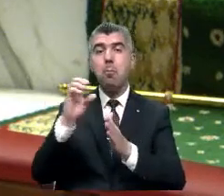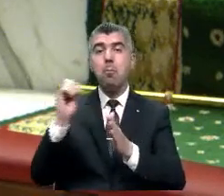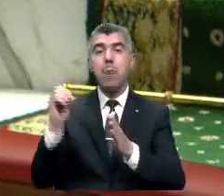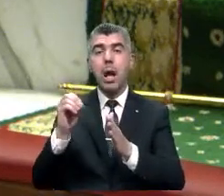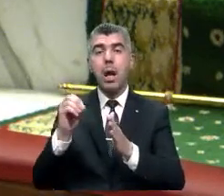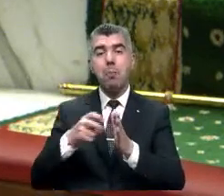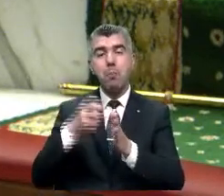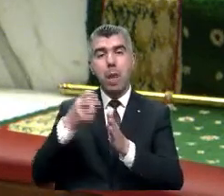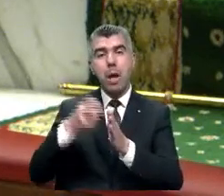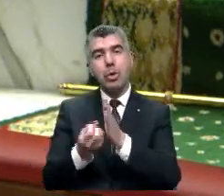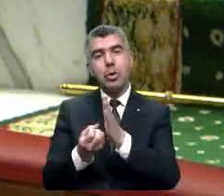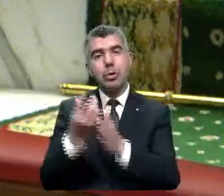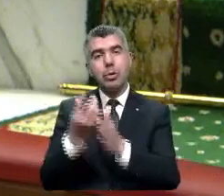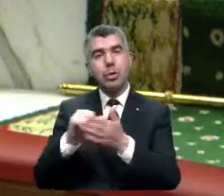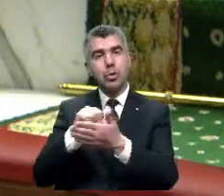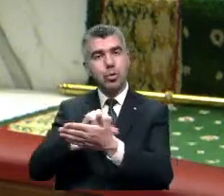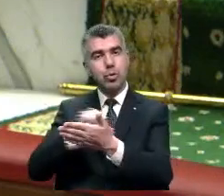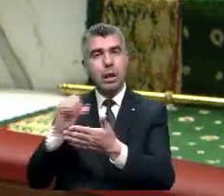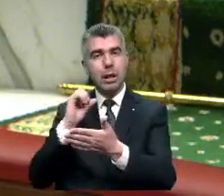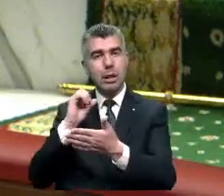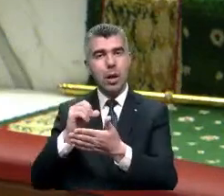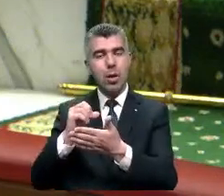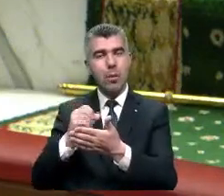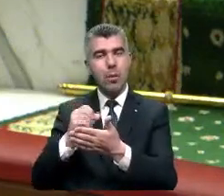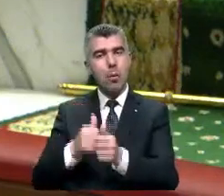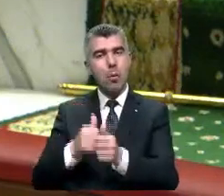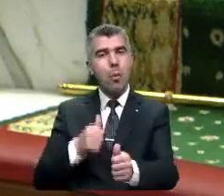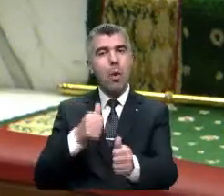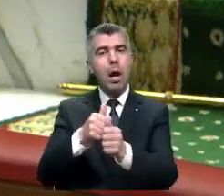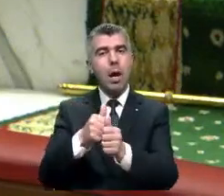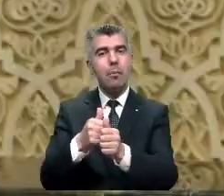اقتناء 100 قطار من جيل جديد في إطار تحديث وتأهيل المعدات ومواكبة ارتفاع الطلب. وشكراً.